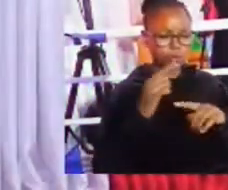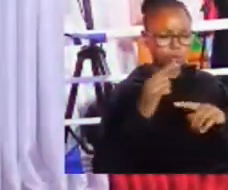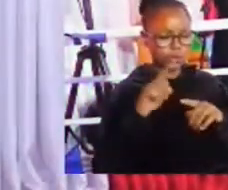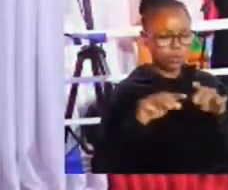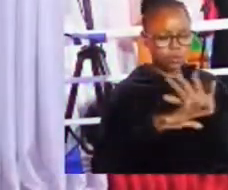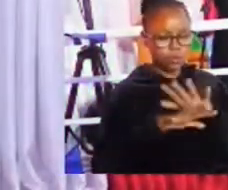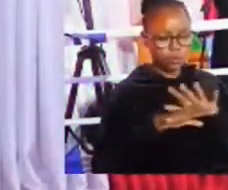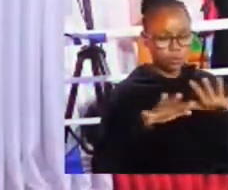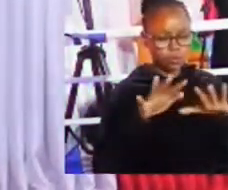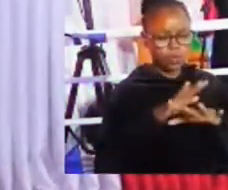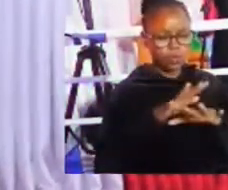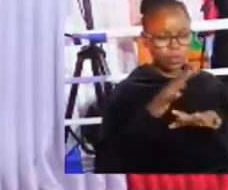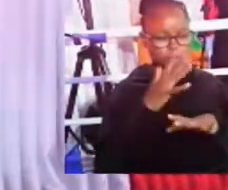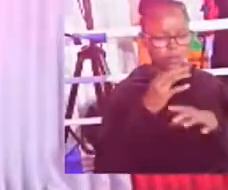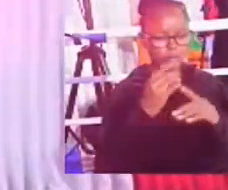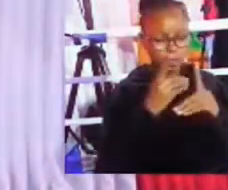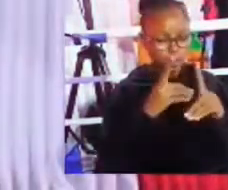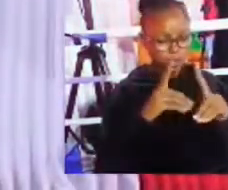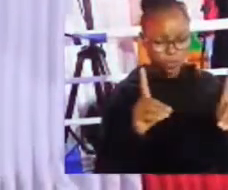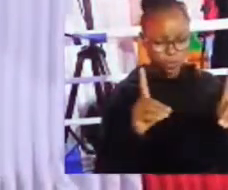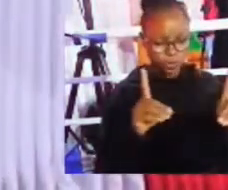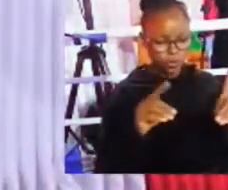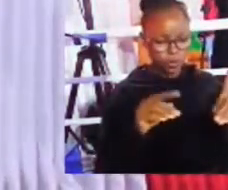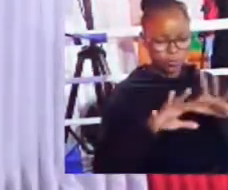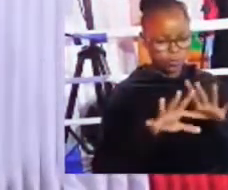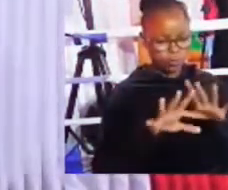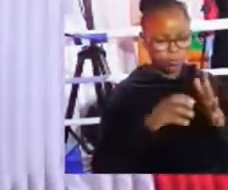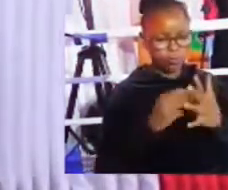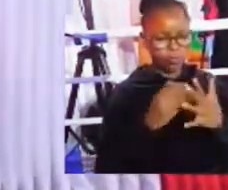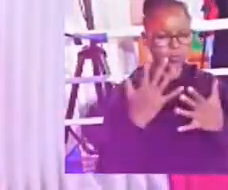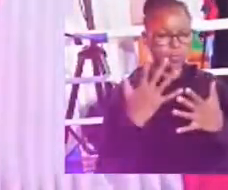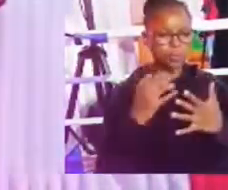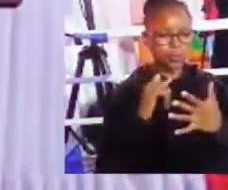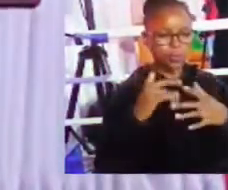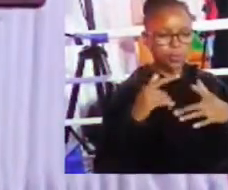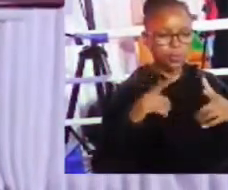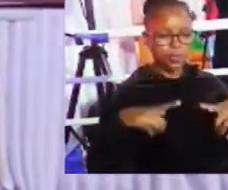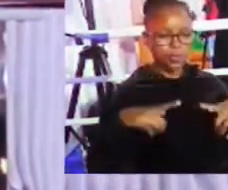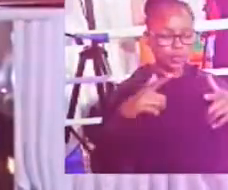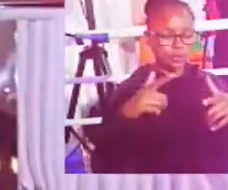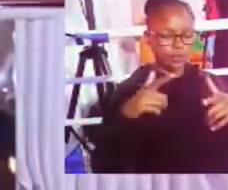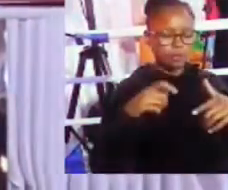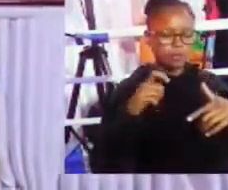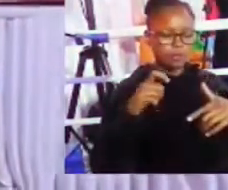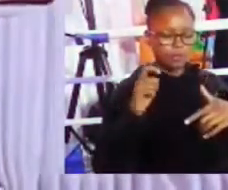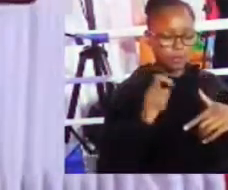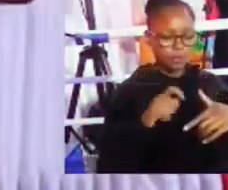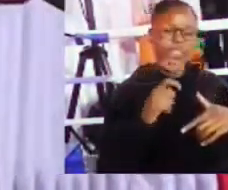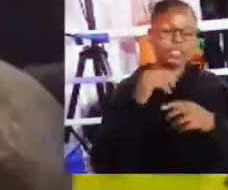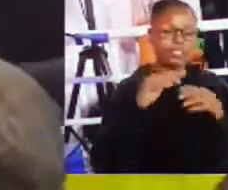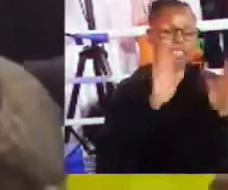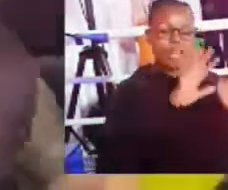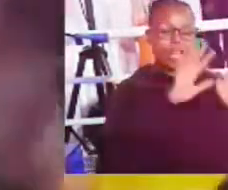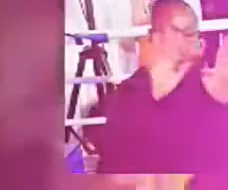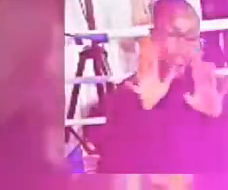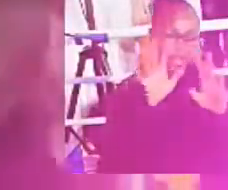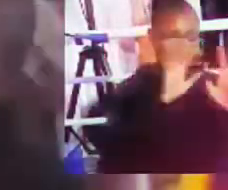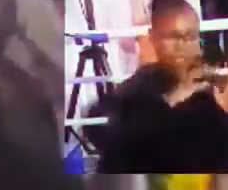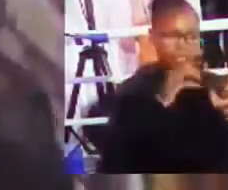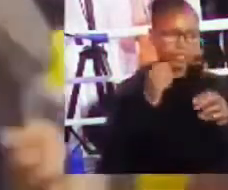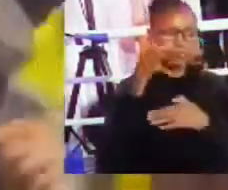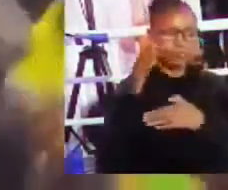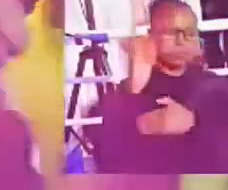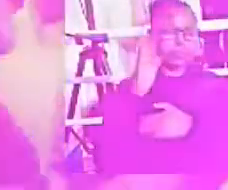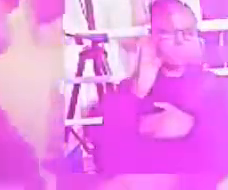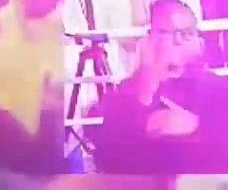ya ukombozi. Kila liye kiumbe kiote ambacho kina uhai. Tumura kanduaga kuire gaine wega.